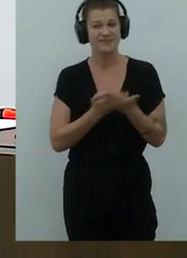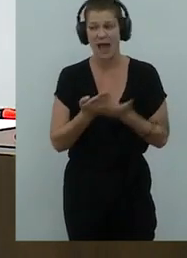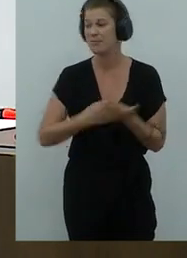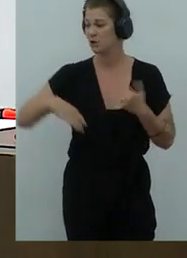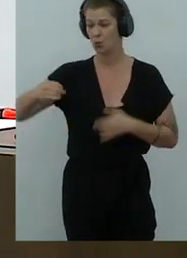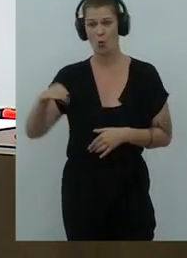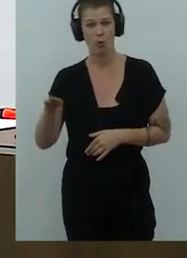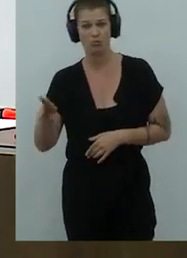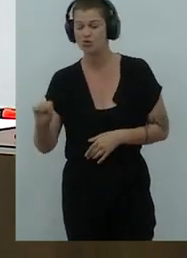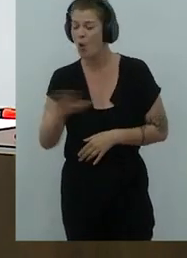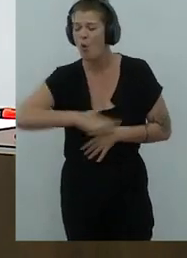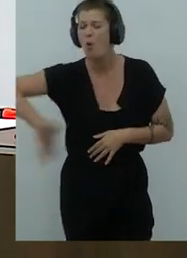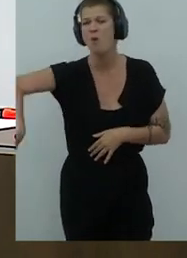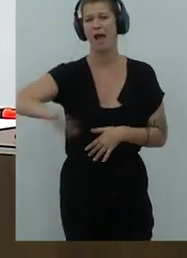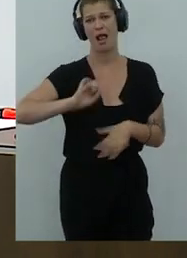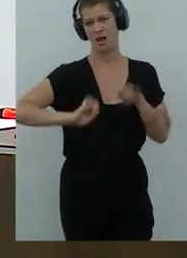wohin wir schauen.